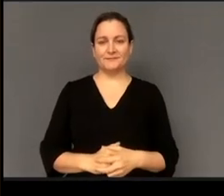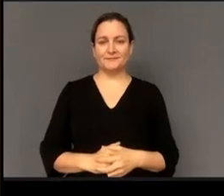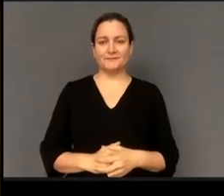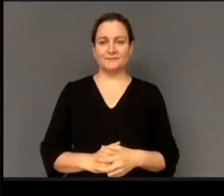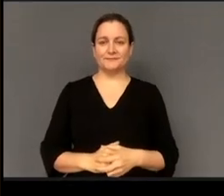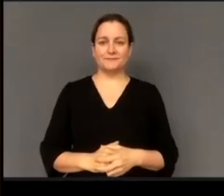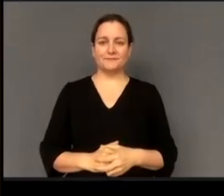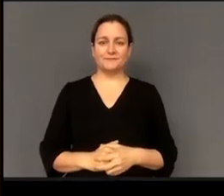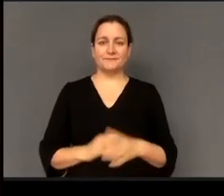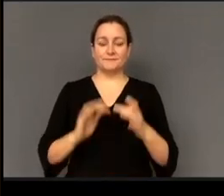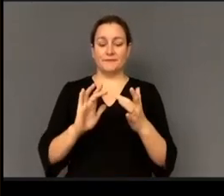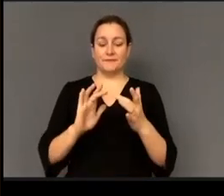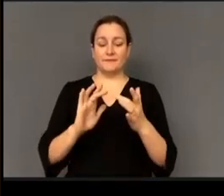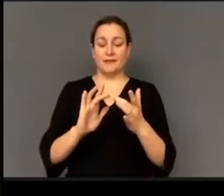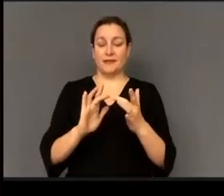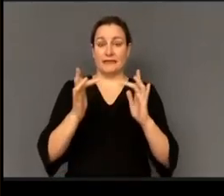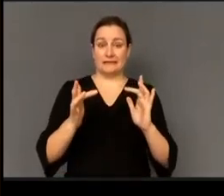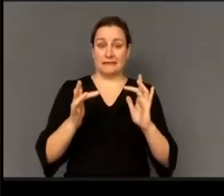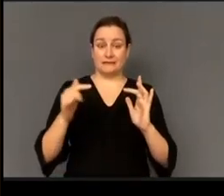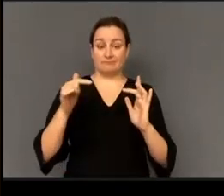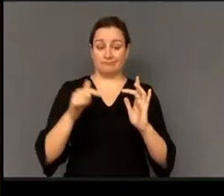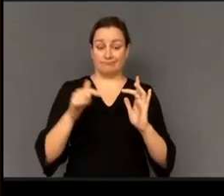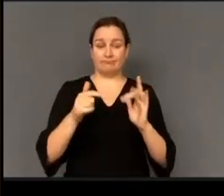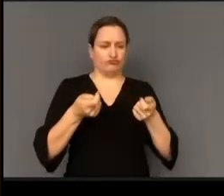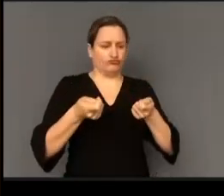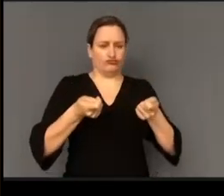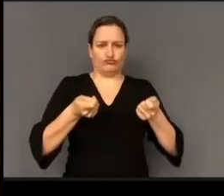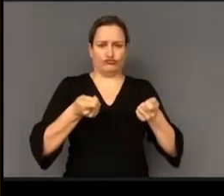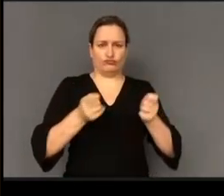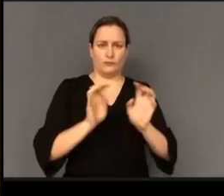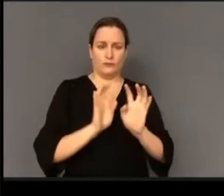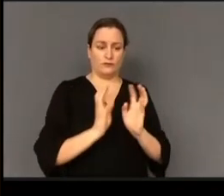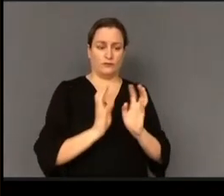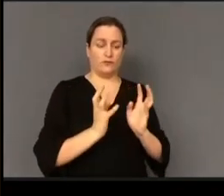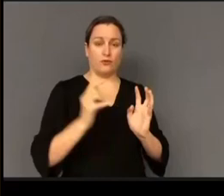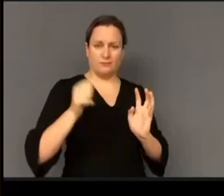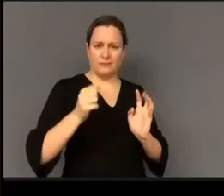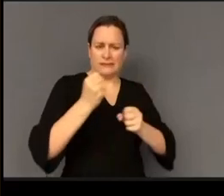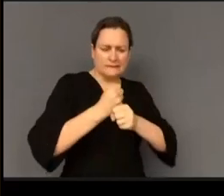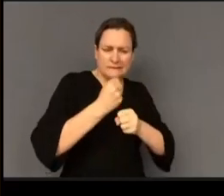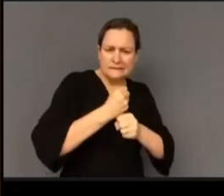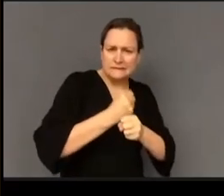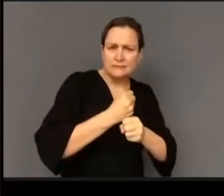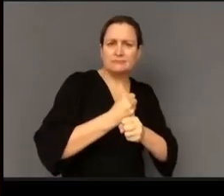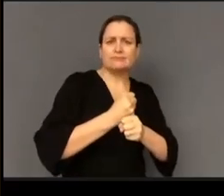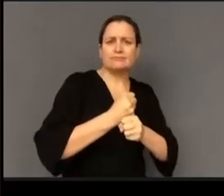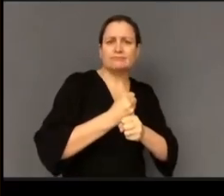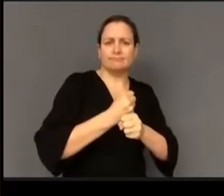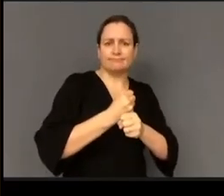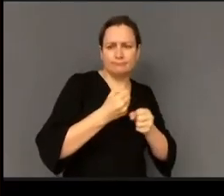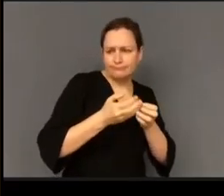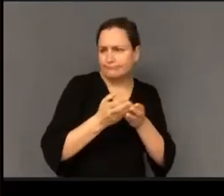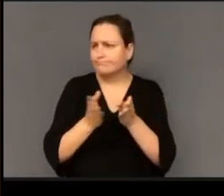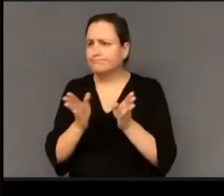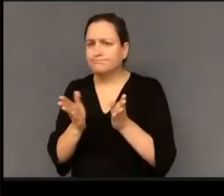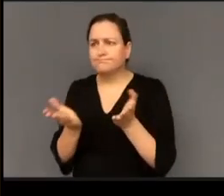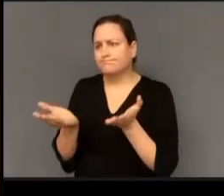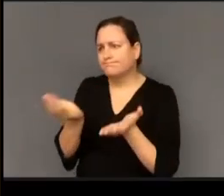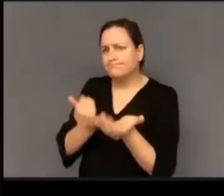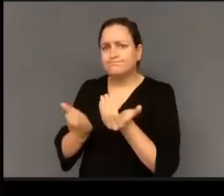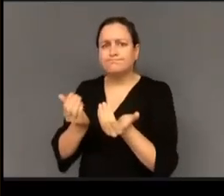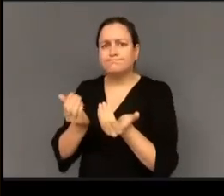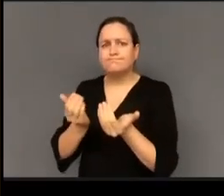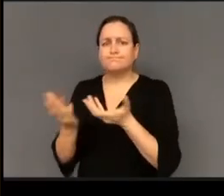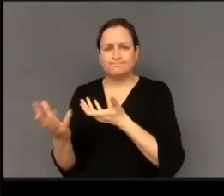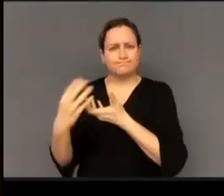なプロセスを重視するという基本理念はまさに我が国の基本